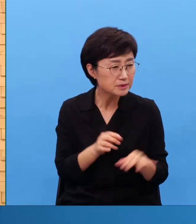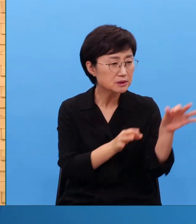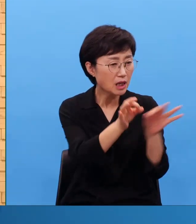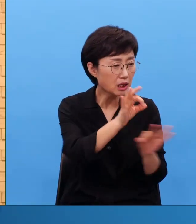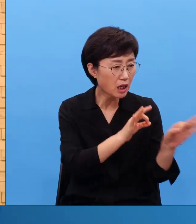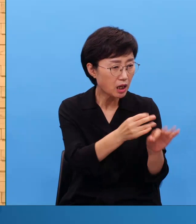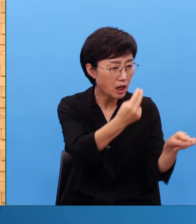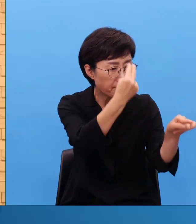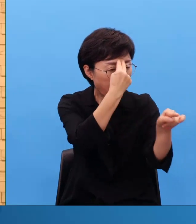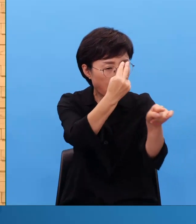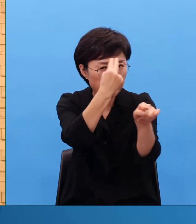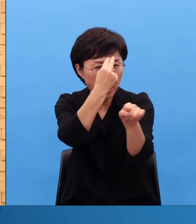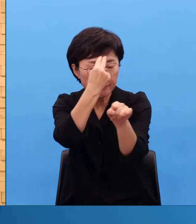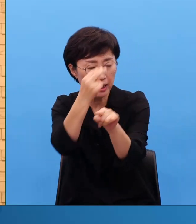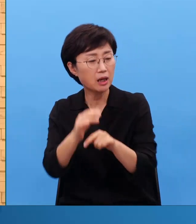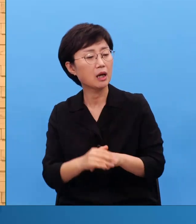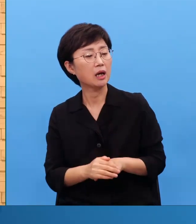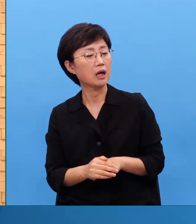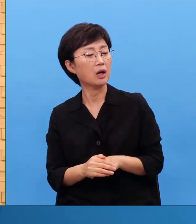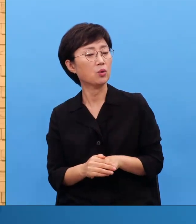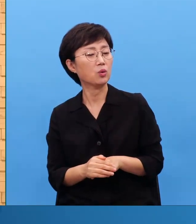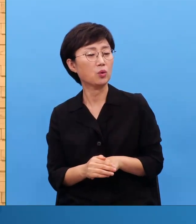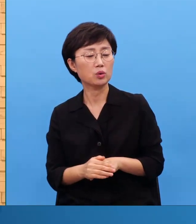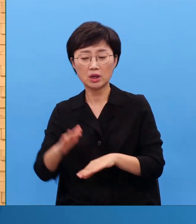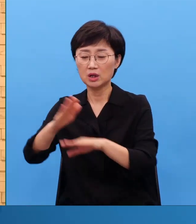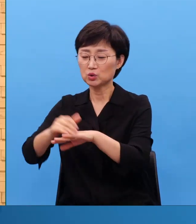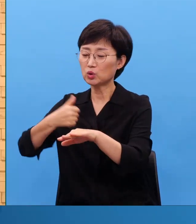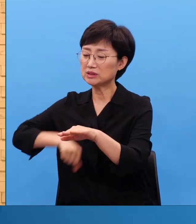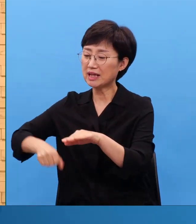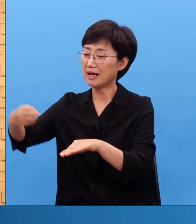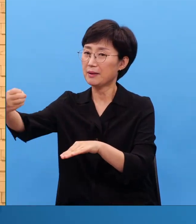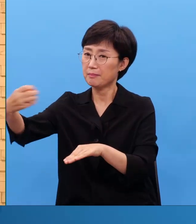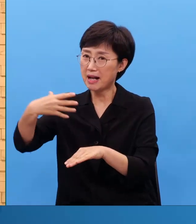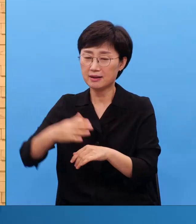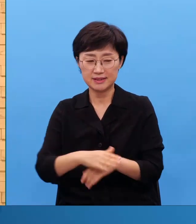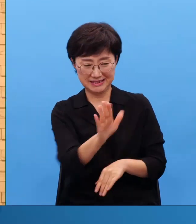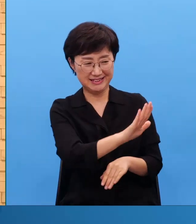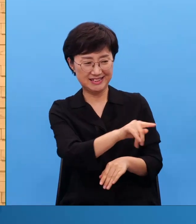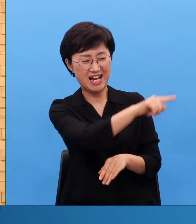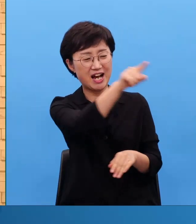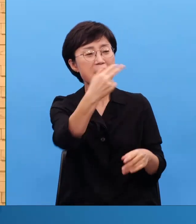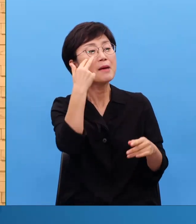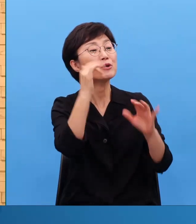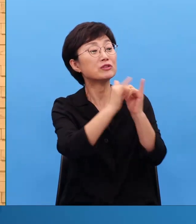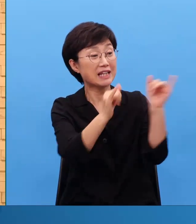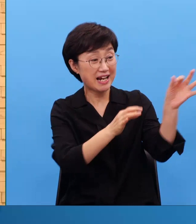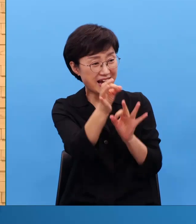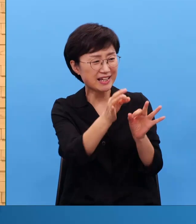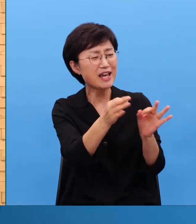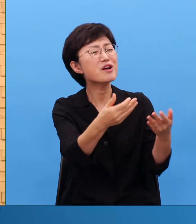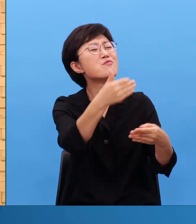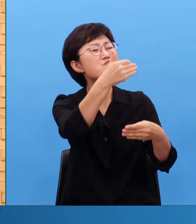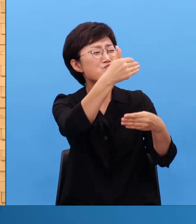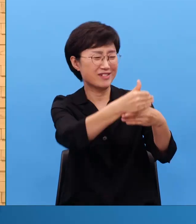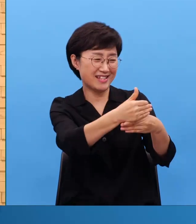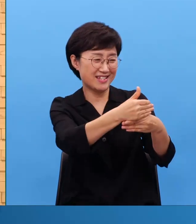open. 조그만한 우리 손자가 그래도 똑똑해가지고 한국 사람이 하는 데 있다 하더라고요. And then my grandson, he was so smart. There's a place where Koreans